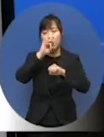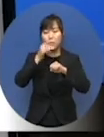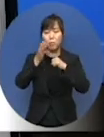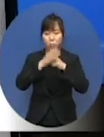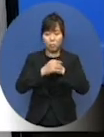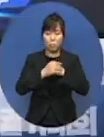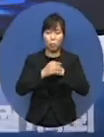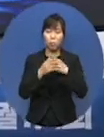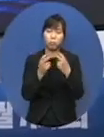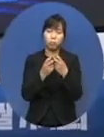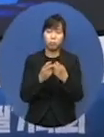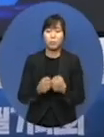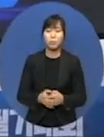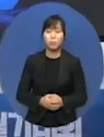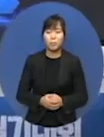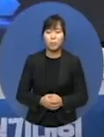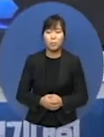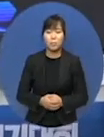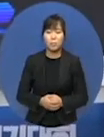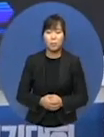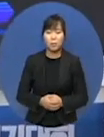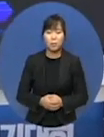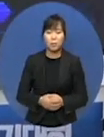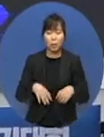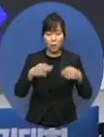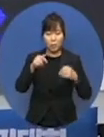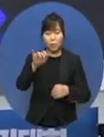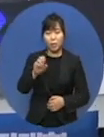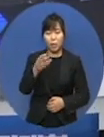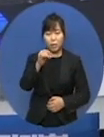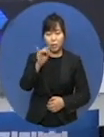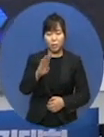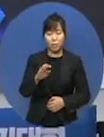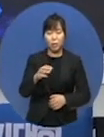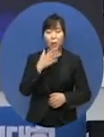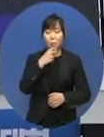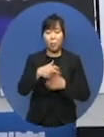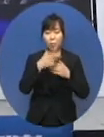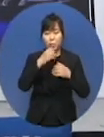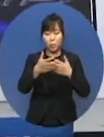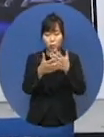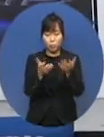할 수가 없잖아요. 김강립 복지부 차관은 의사협회는 환자들의 희생을 담보로 한 극단